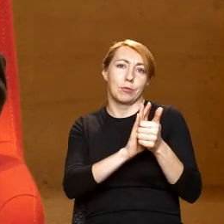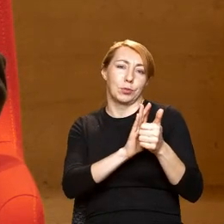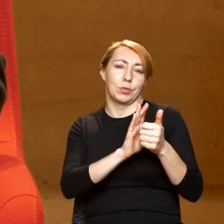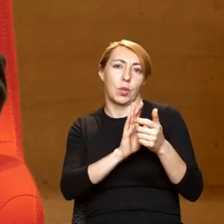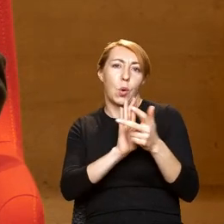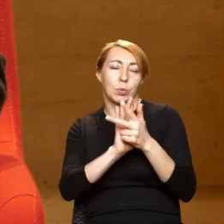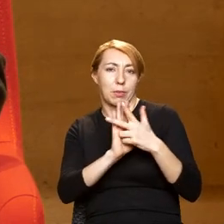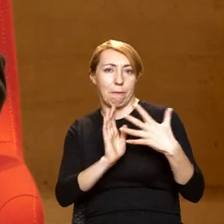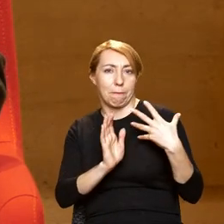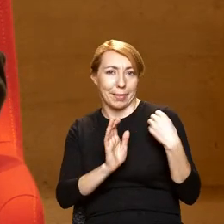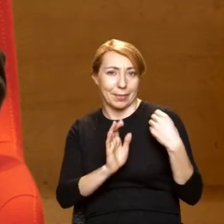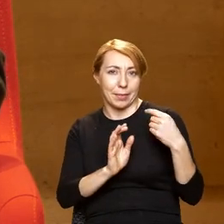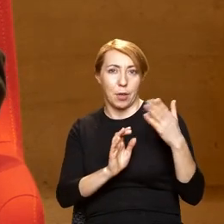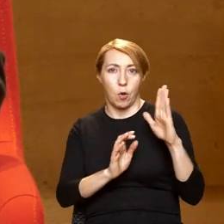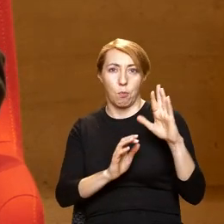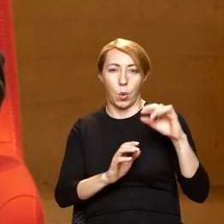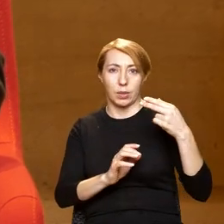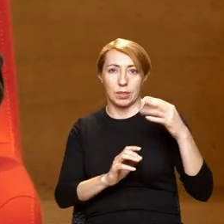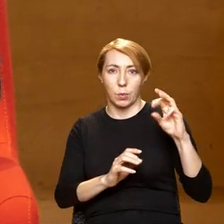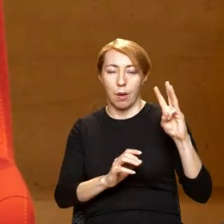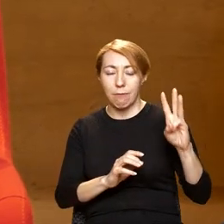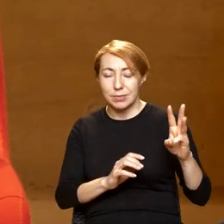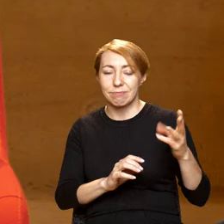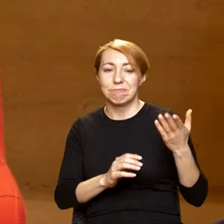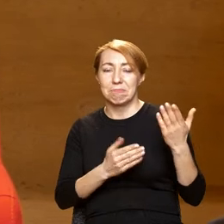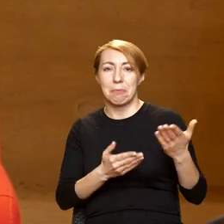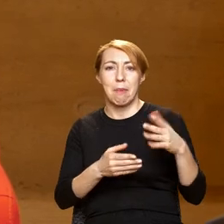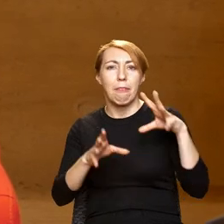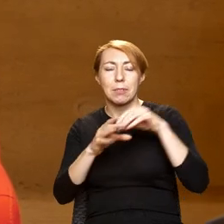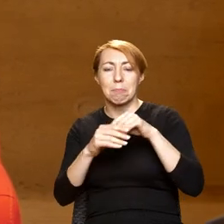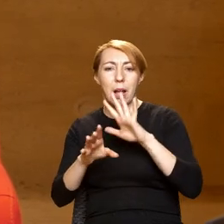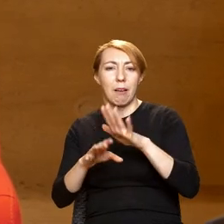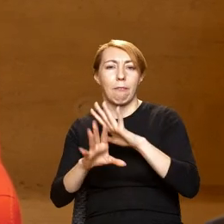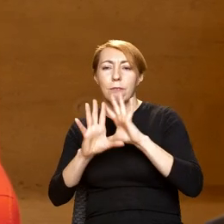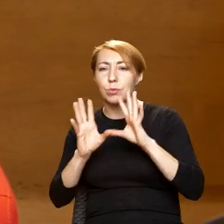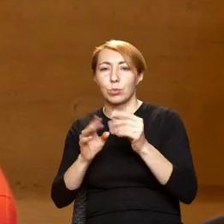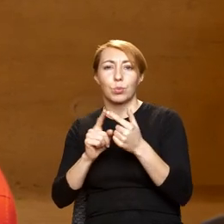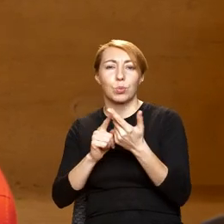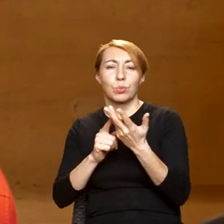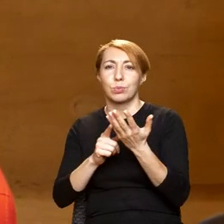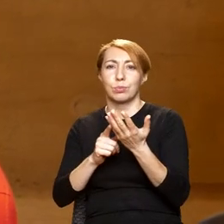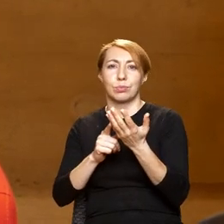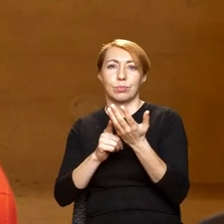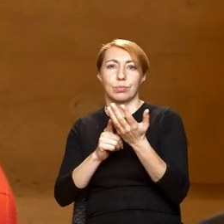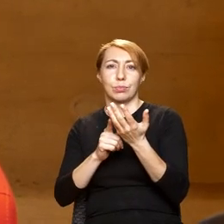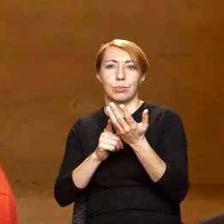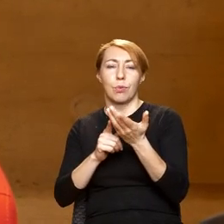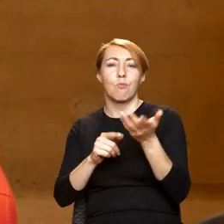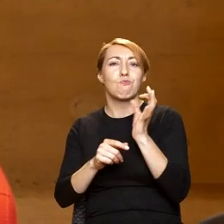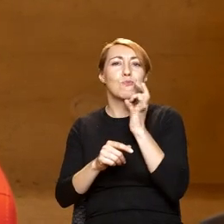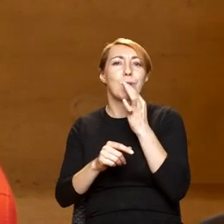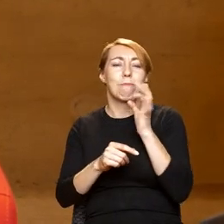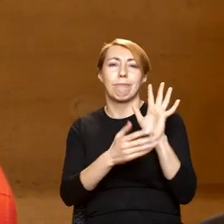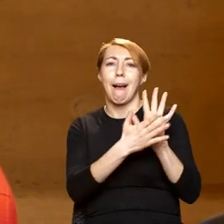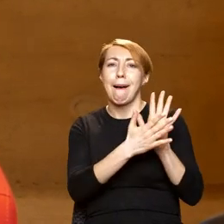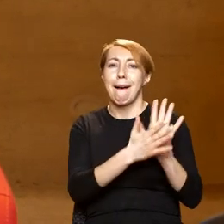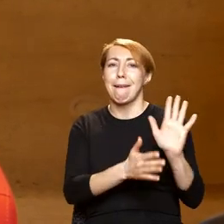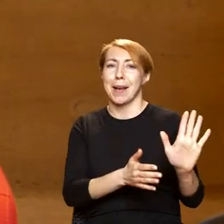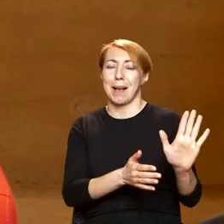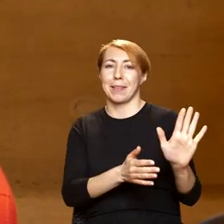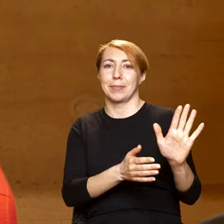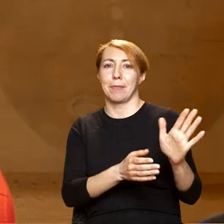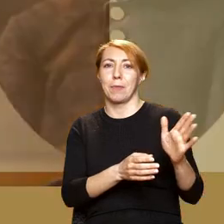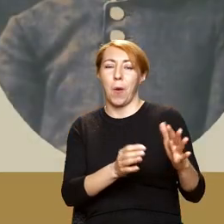16-18-letni Bronisław Piłsudski, ma wszystkie elementy, które pozwalają nam odtworzyć, jaki ten młody człowiek był w okresie